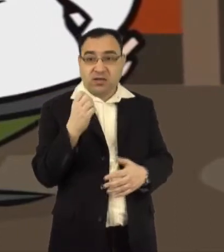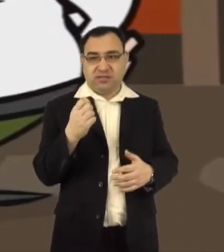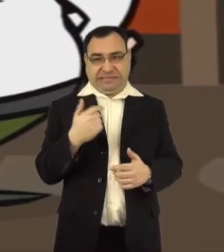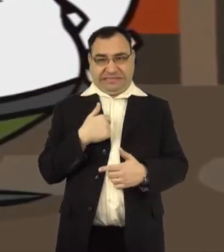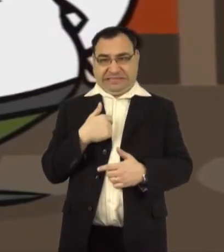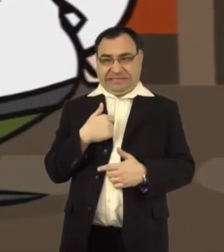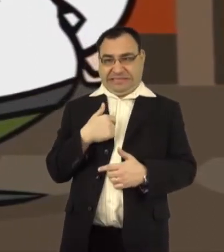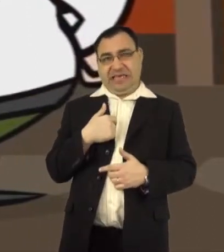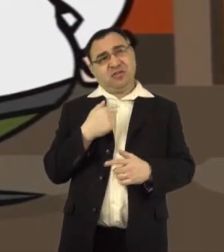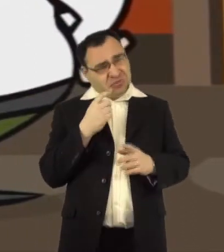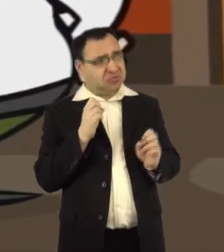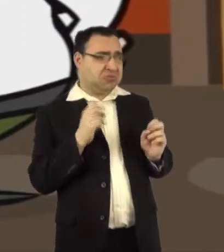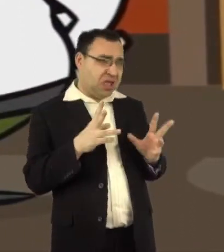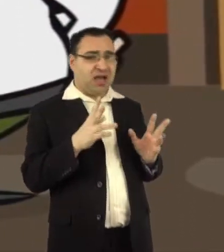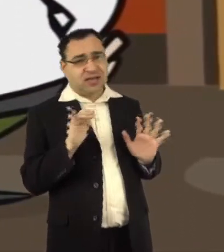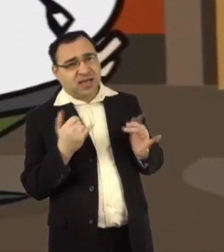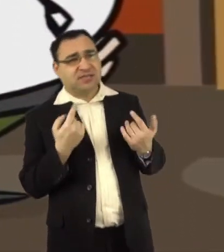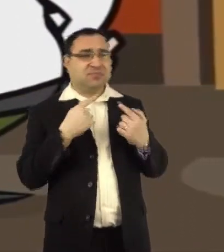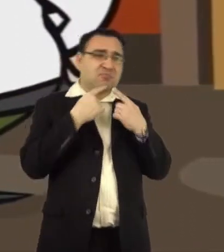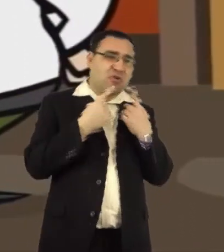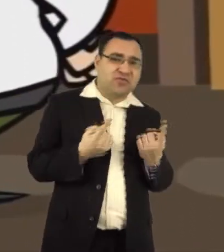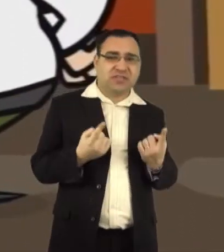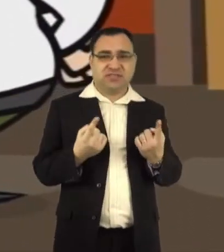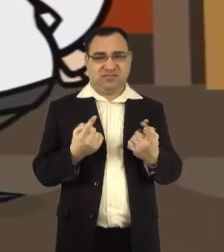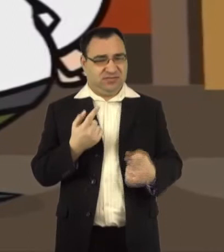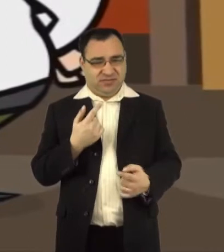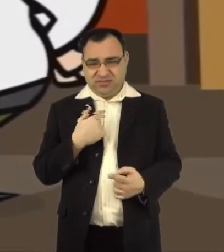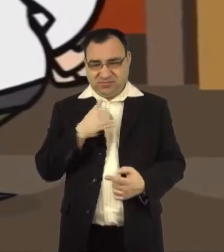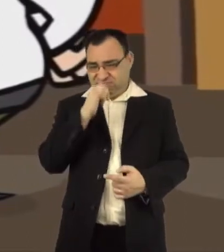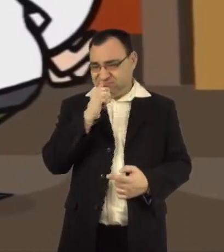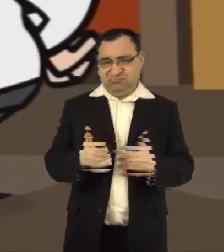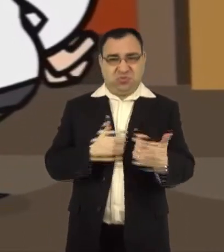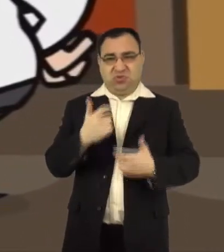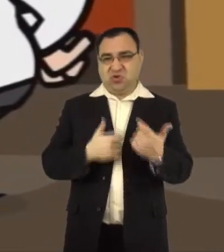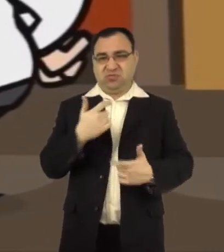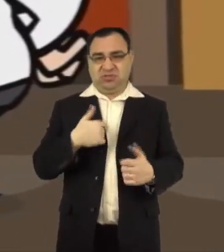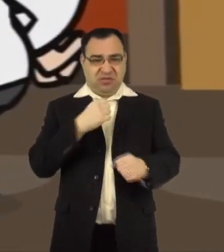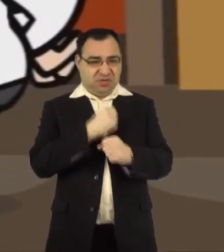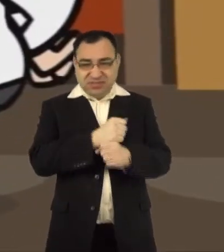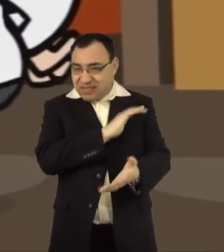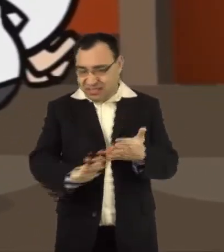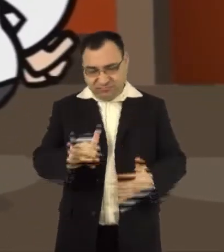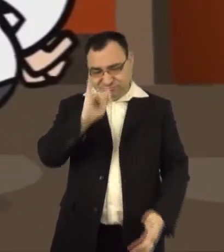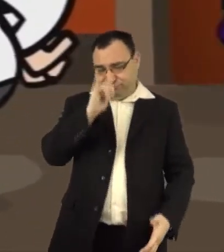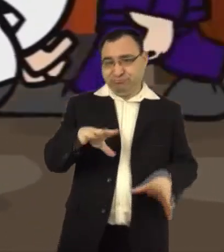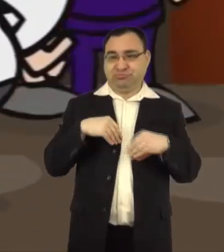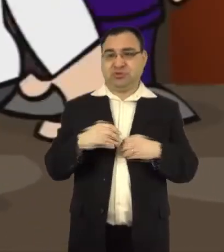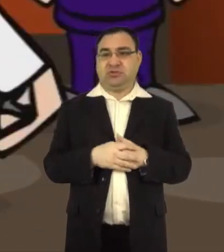Ja? W pewnym sensie. Jakby to powiedzieć? W życiu bym się za tę robotę nie wziął, gdybym miał pracować za darmo.